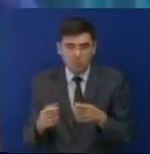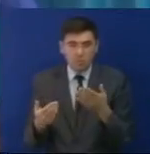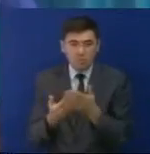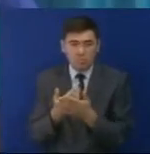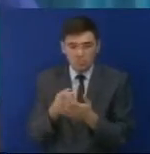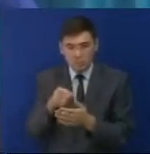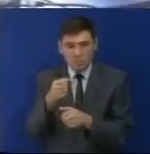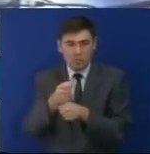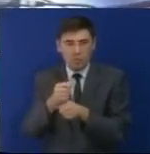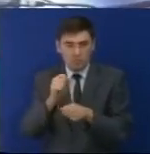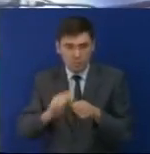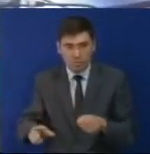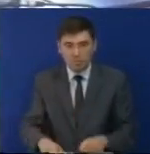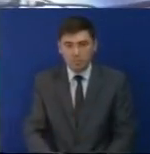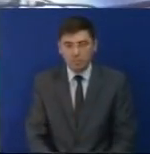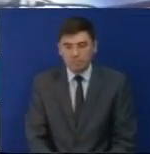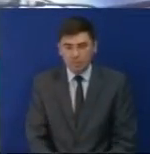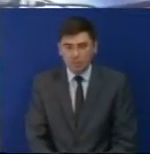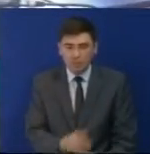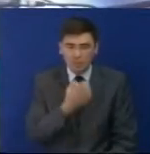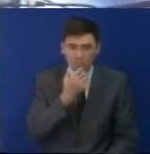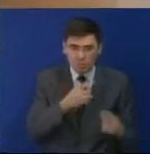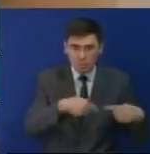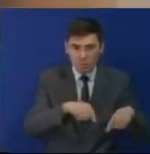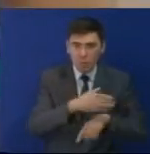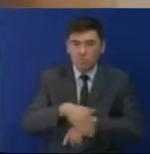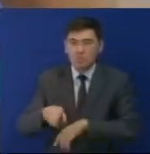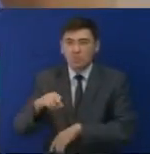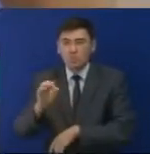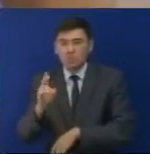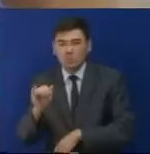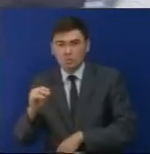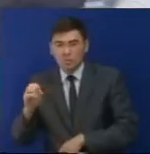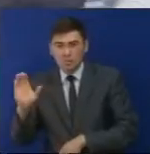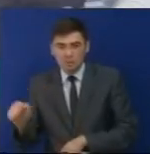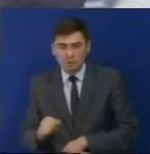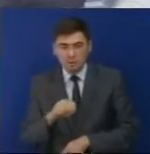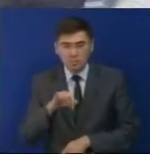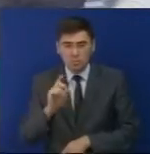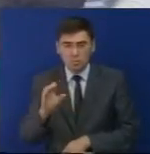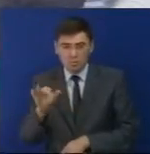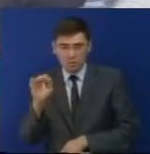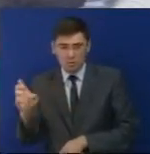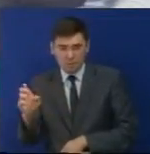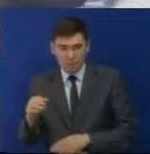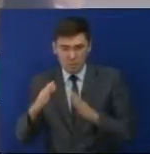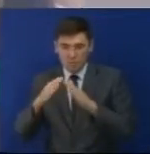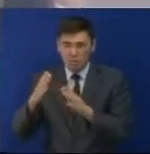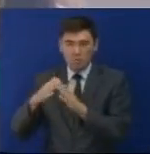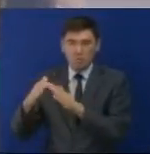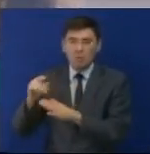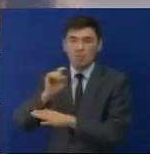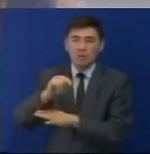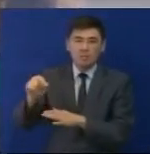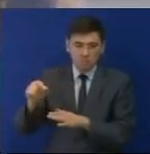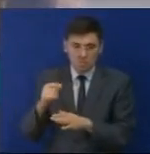қазір жұмысқа қосып отырмыз. Жылу маусымына дайындық барысында Докучаев пен Түрксіб көшелері бойындағы үйлерде тұратын тұрғындардың жылу мәселесі